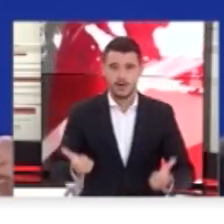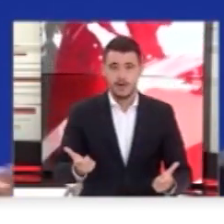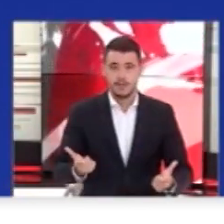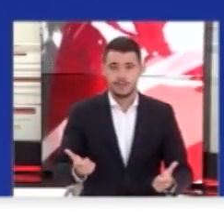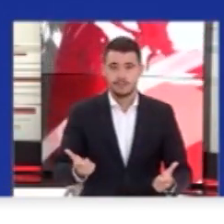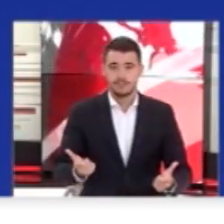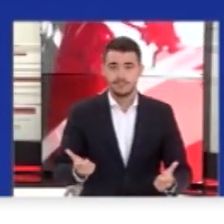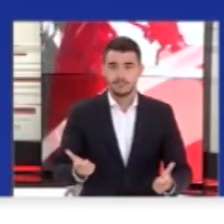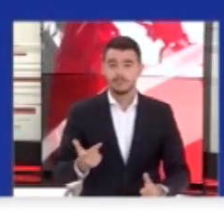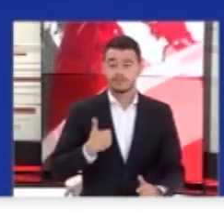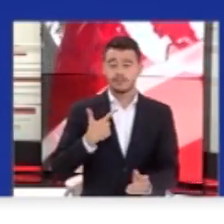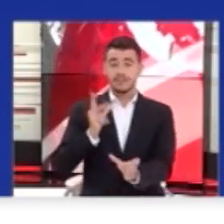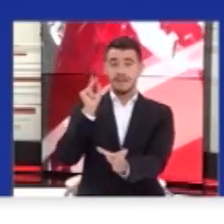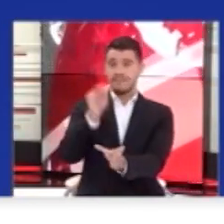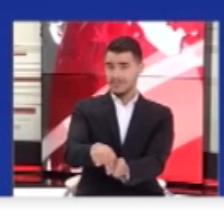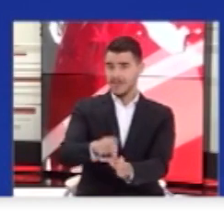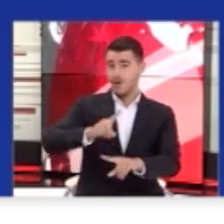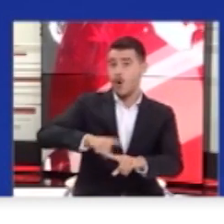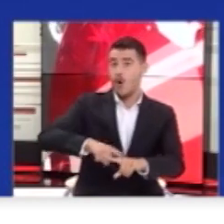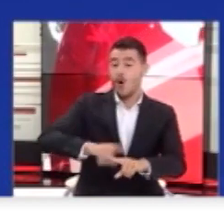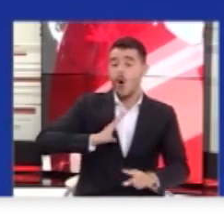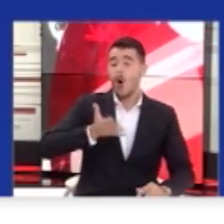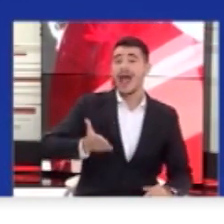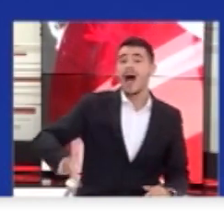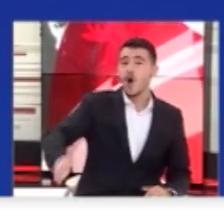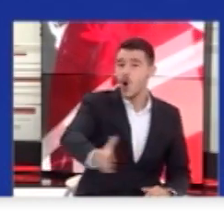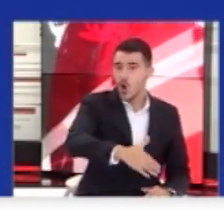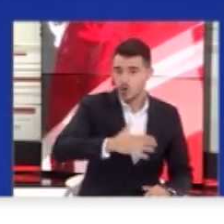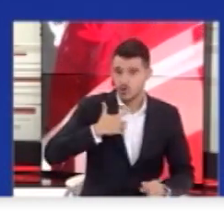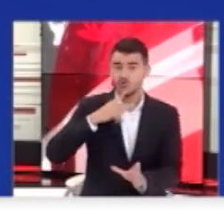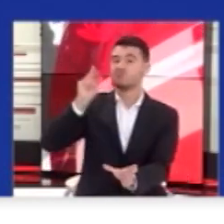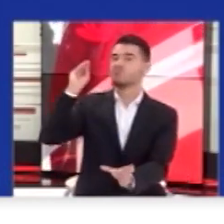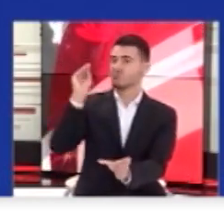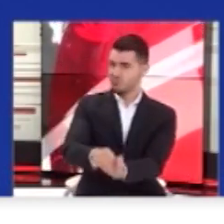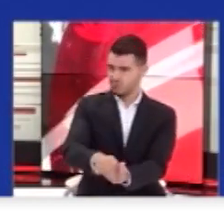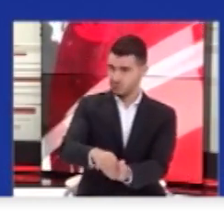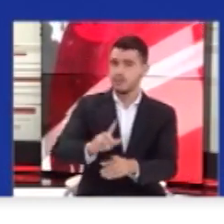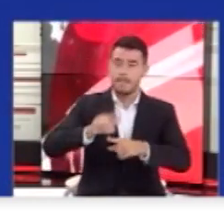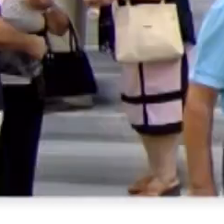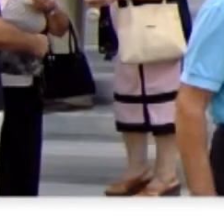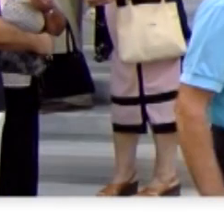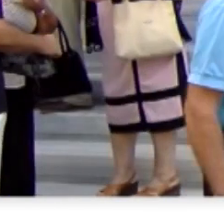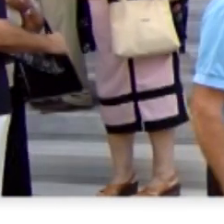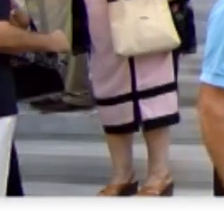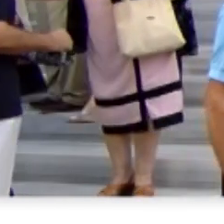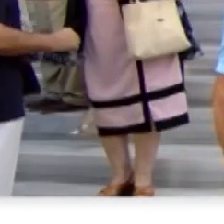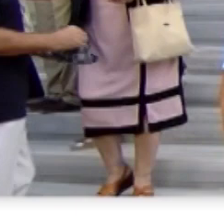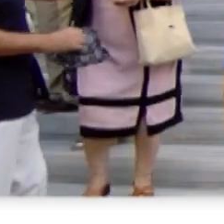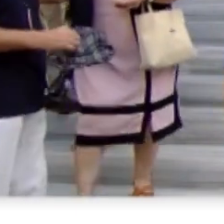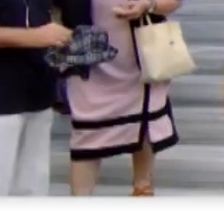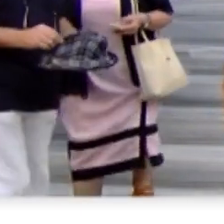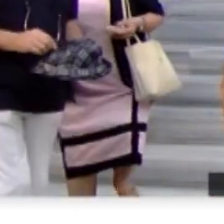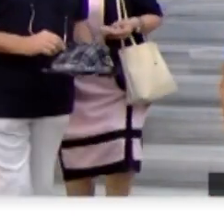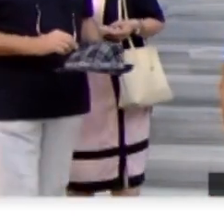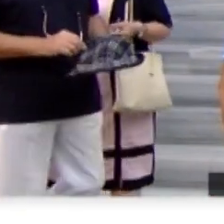ψήφο που ο ελληνικός λαός θα στείλει ένα ξεκάθαρο μήνυμα και για το ζήτημα των Σκοπίων. Έχουμε αρκετό δρόμο μπροστά